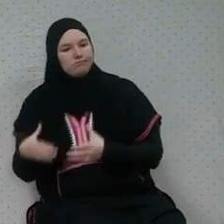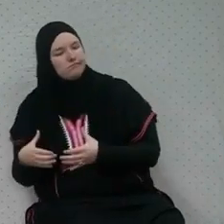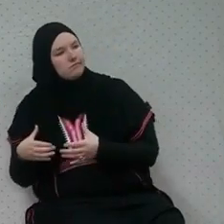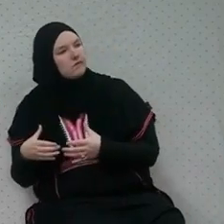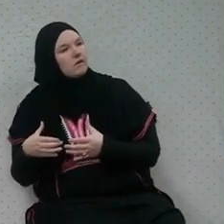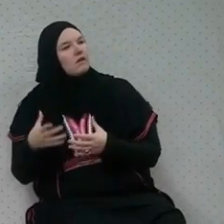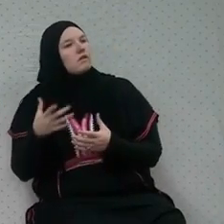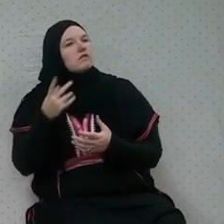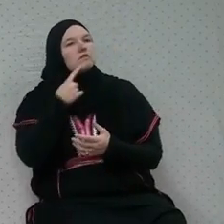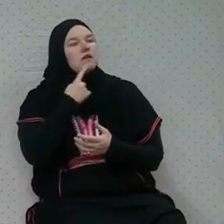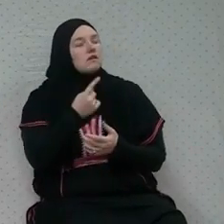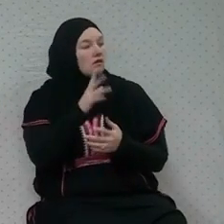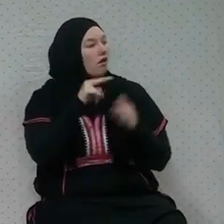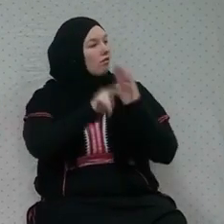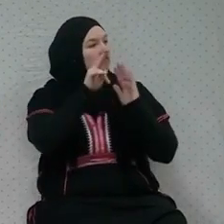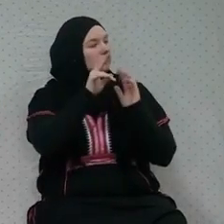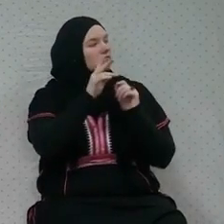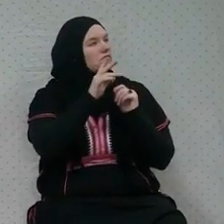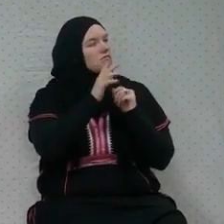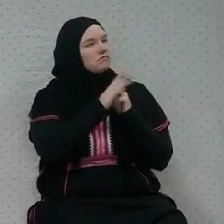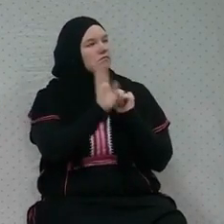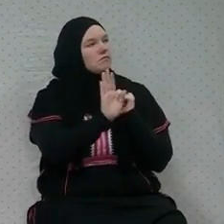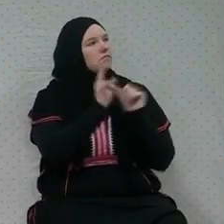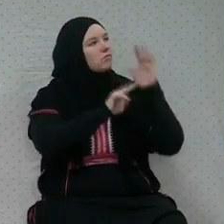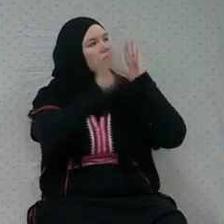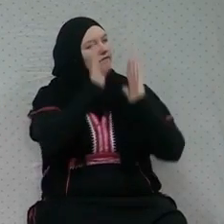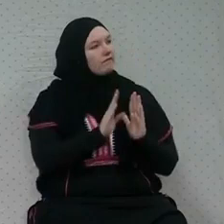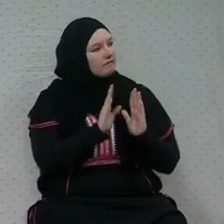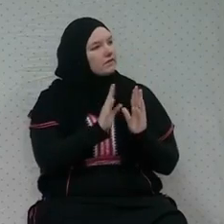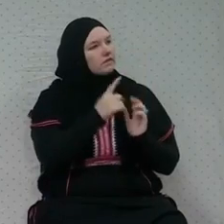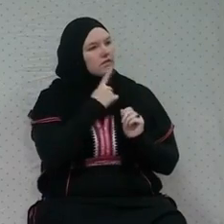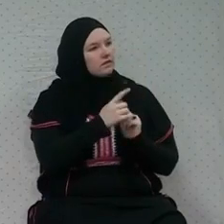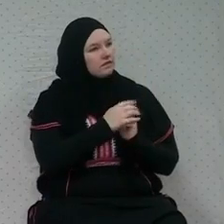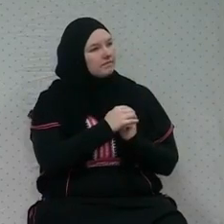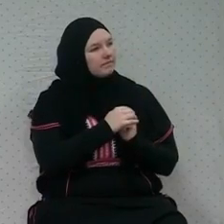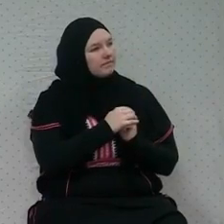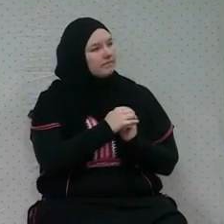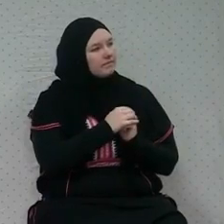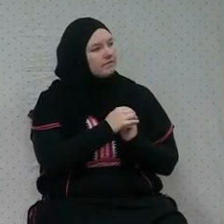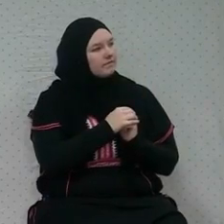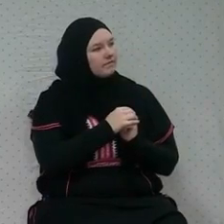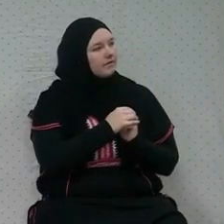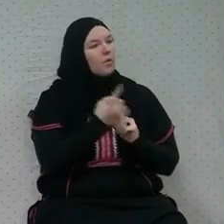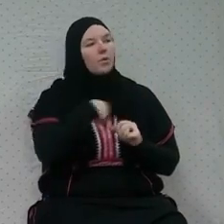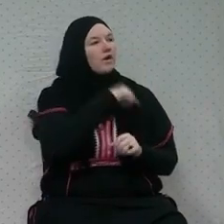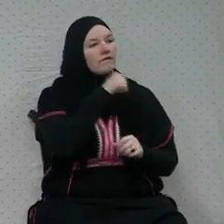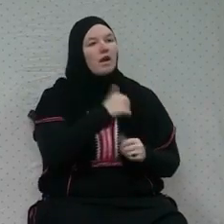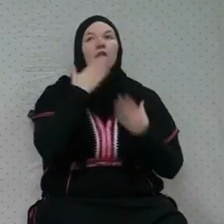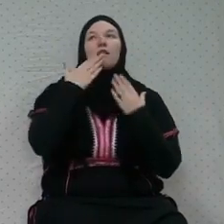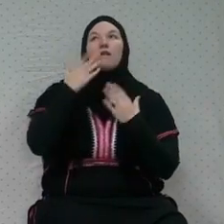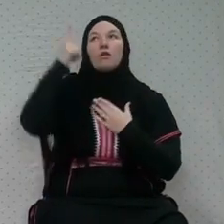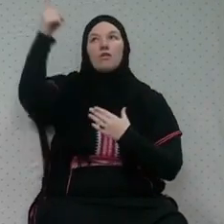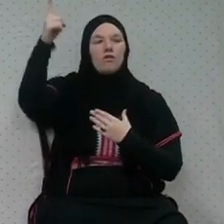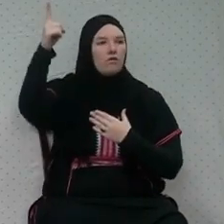ta'ala said, وَمَا قَدَرُ اللَّهَ حَقَّ قَدْرِهِ. They have not appreciated Allah the way He should